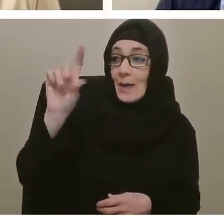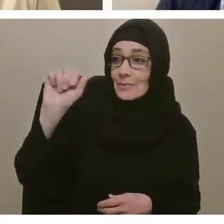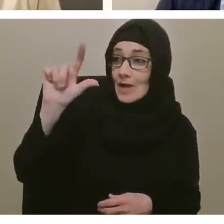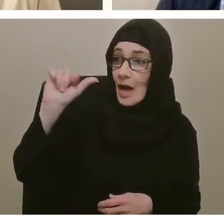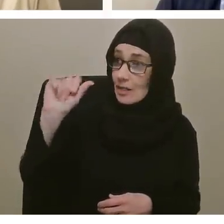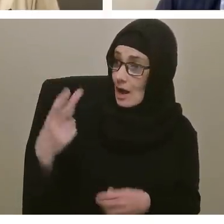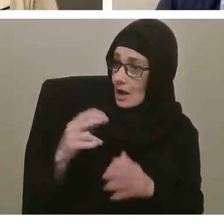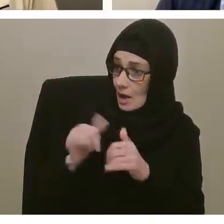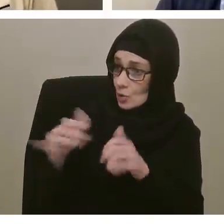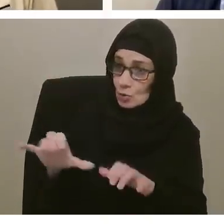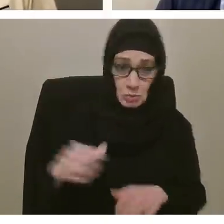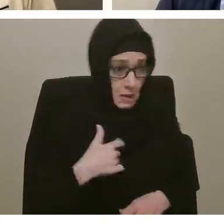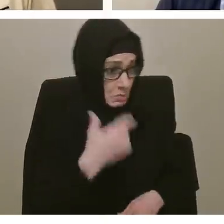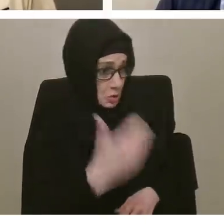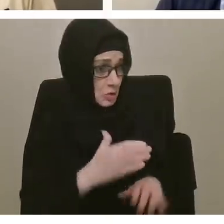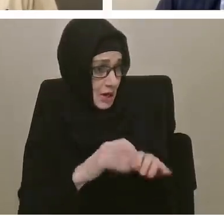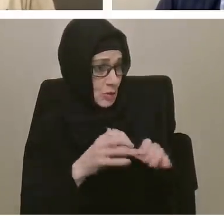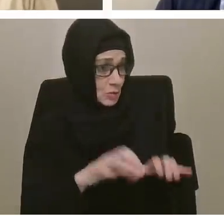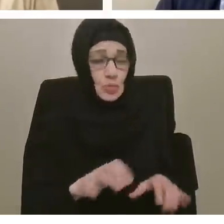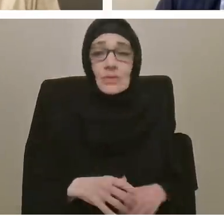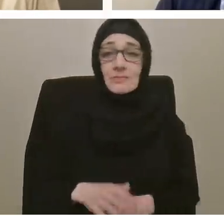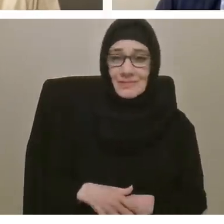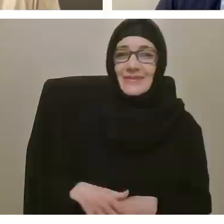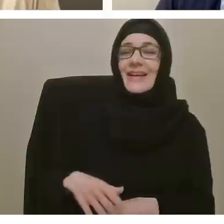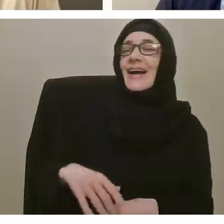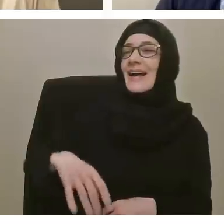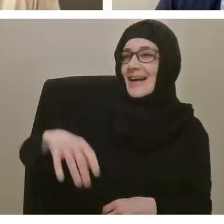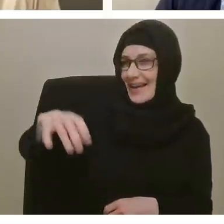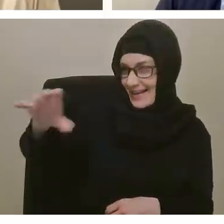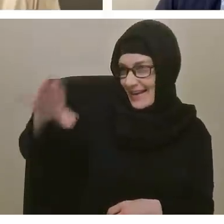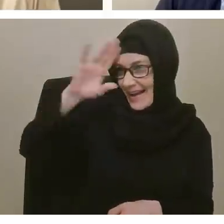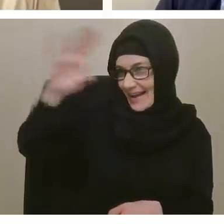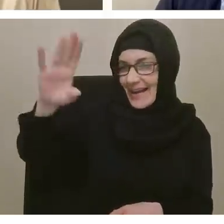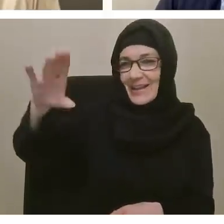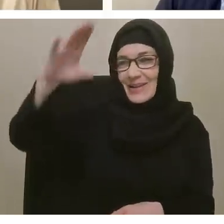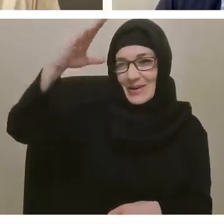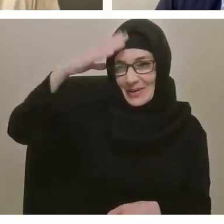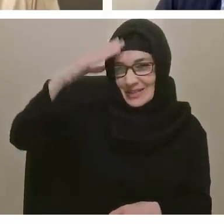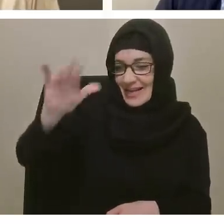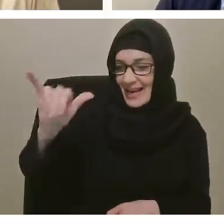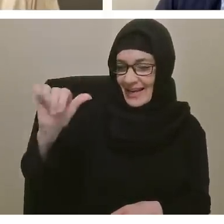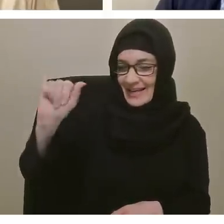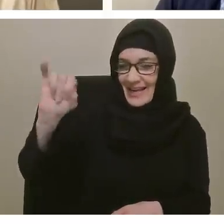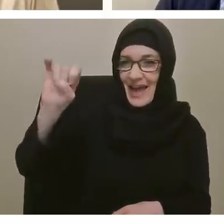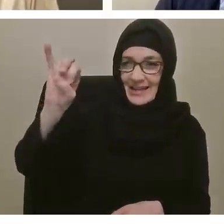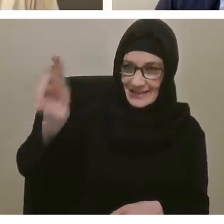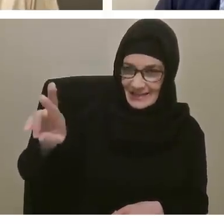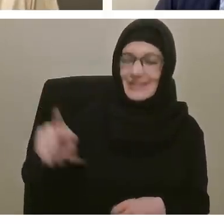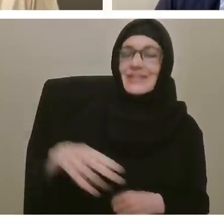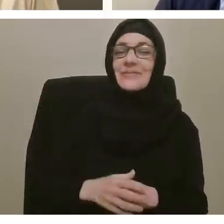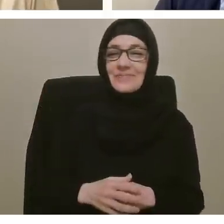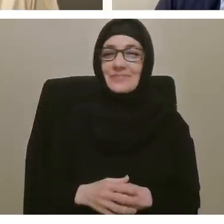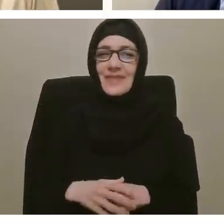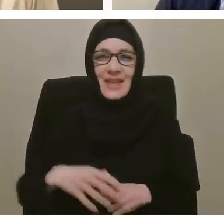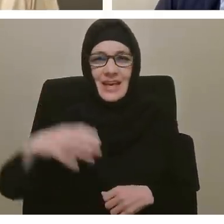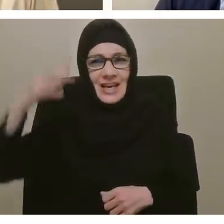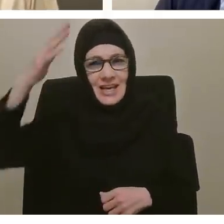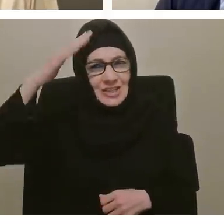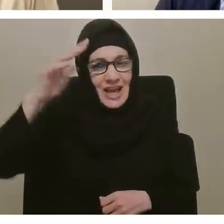the voice is there, but Sheikh Yasir, كيف حالك يا Sheikh Yasir? Alhamdulillah, fadlu min Allah, alhamdulillah. Sheikh Abdullah is